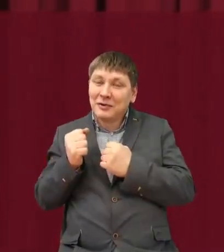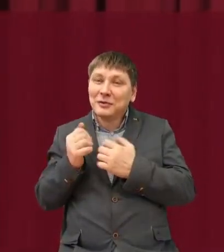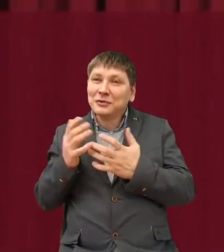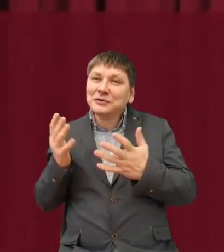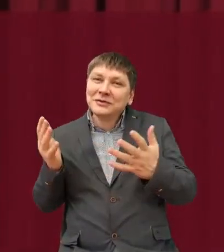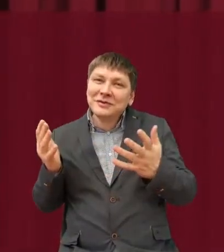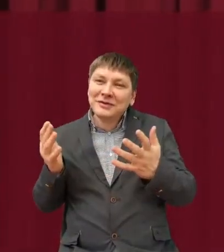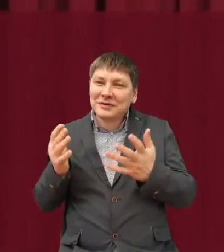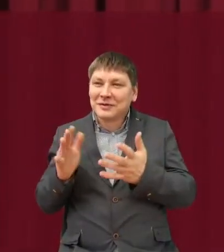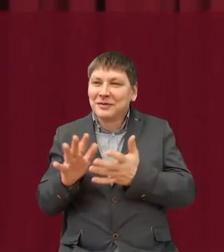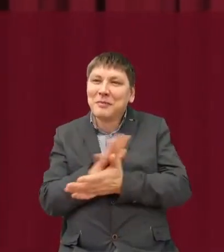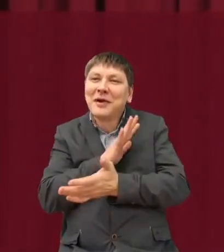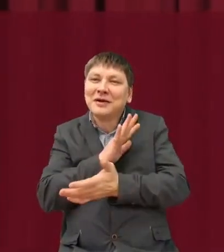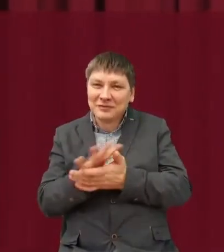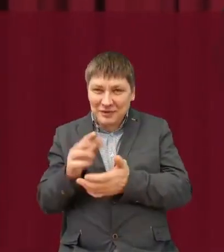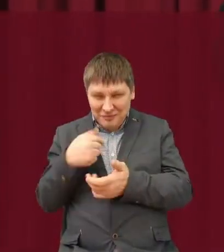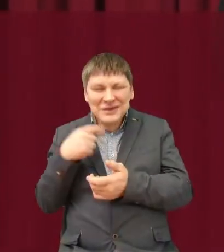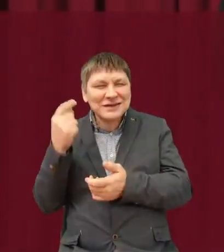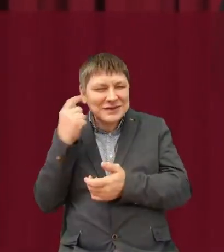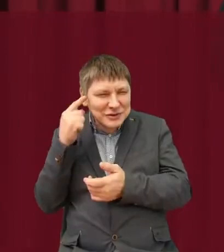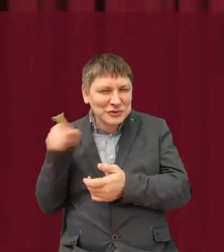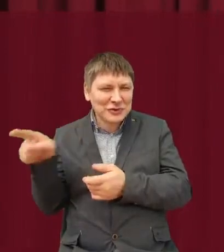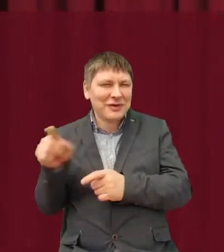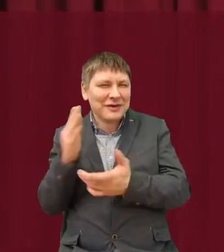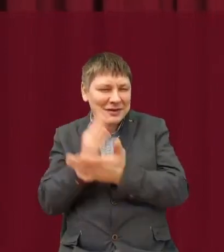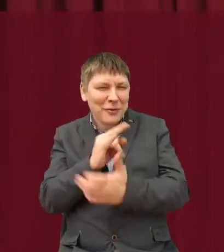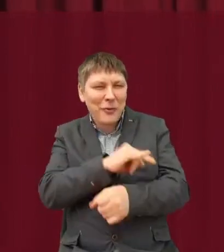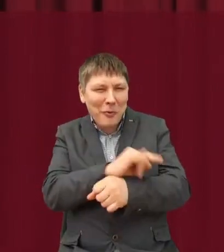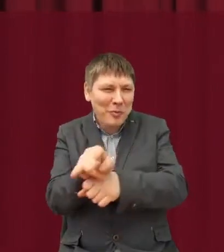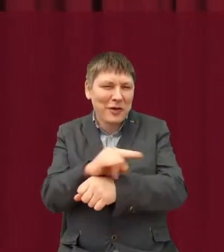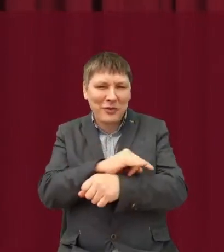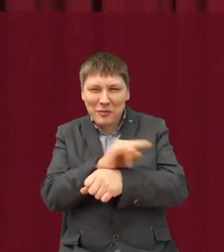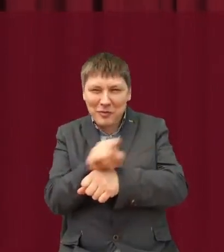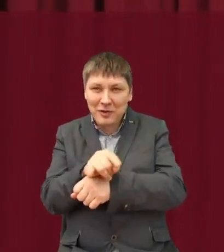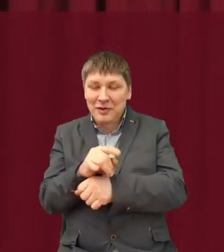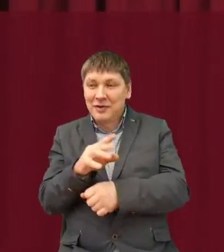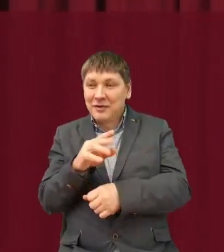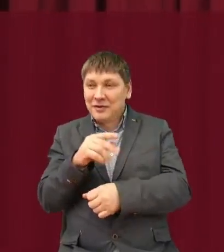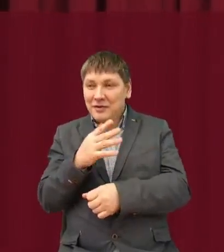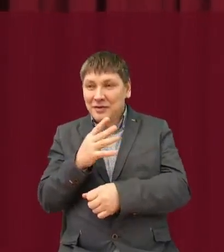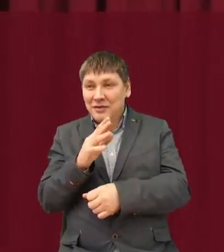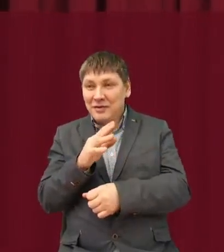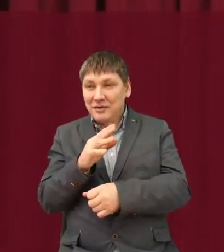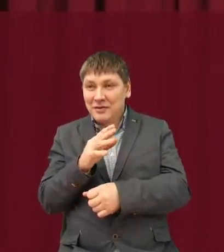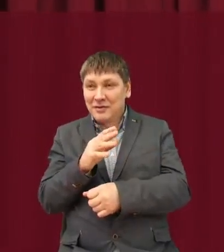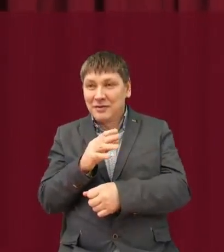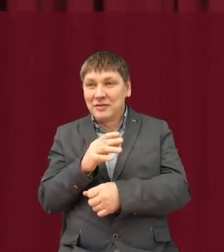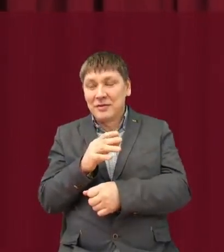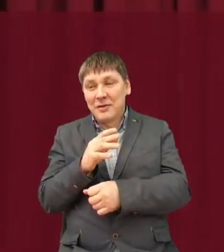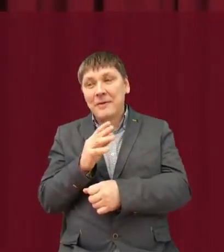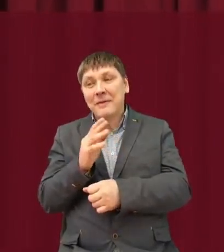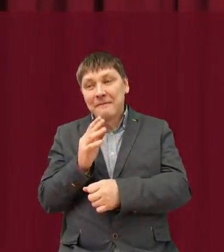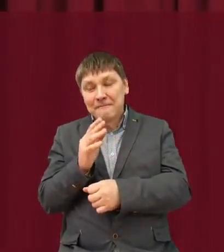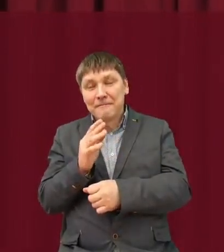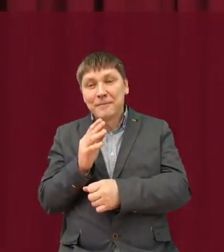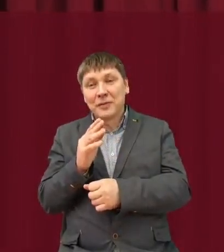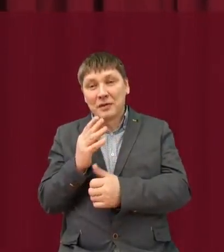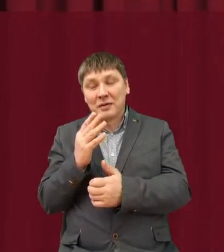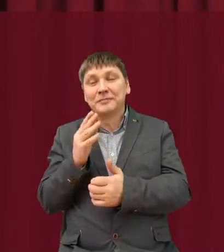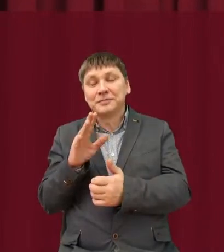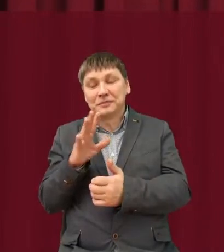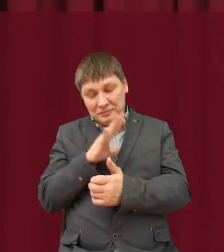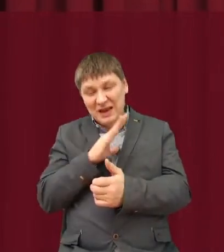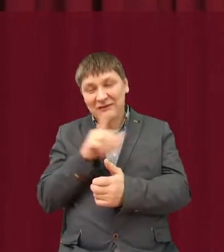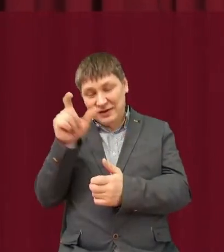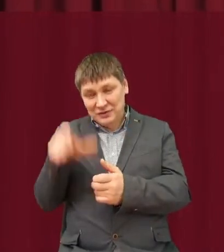обманываем себя хотя слышали об этих ситуациях страх возможно является причиной обмана Когда психологи говорят